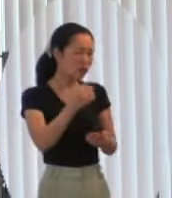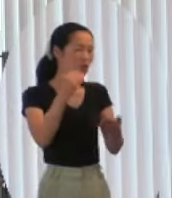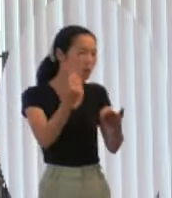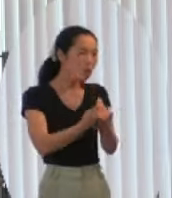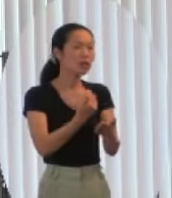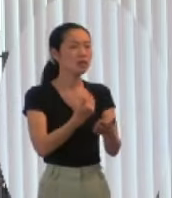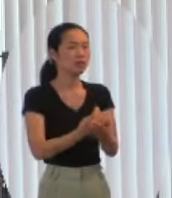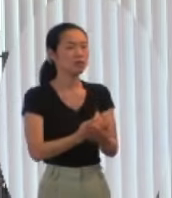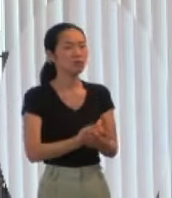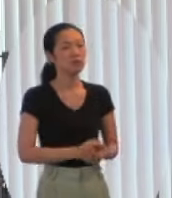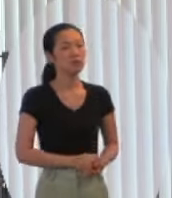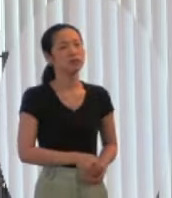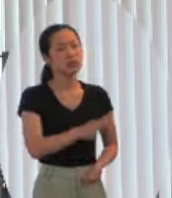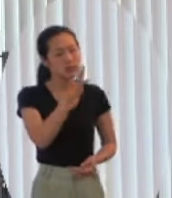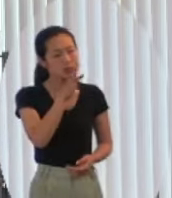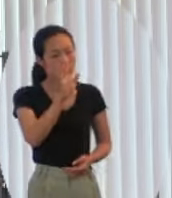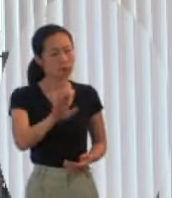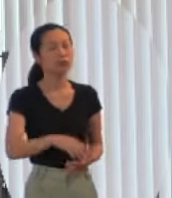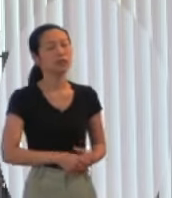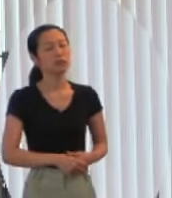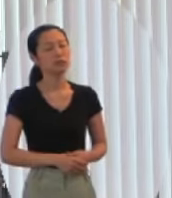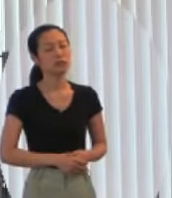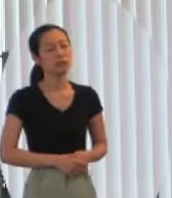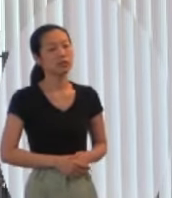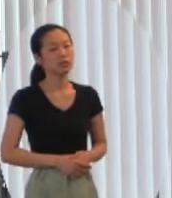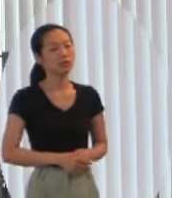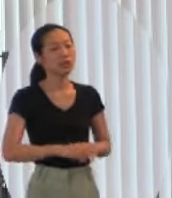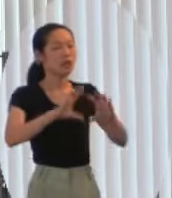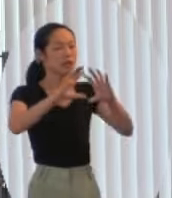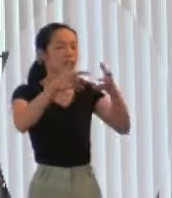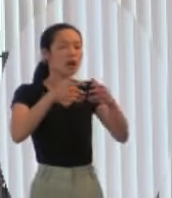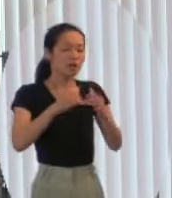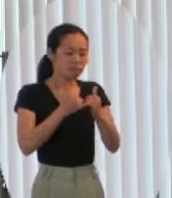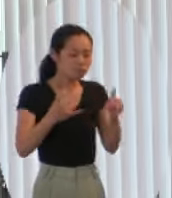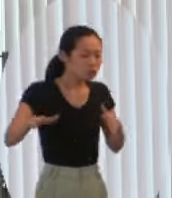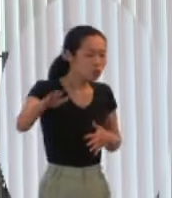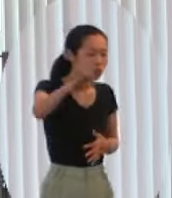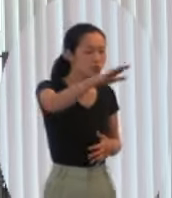それからいまだにこの世界中には紛争が